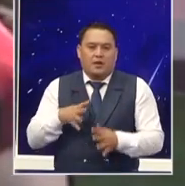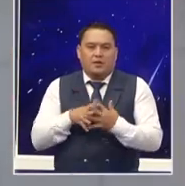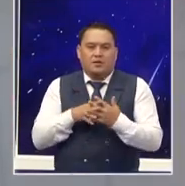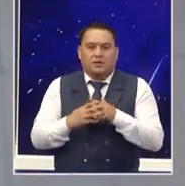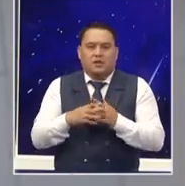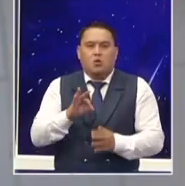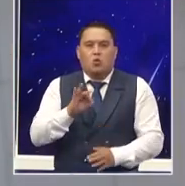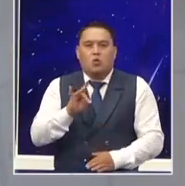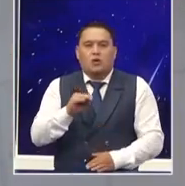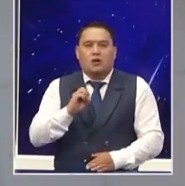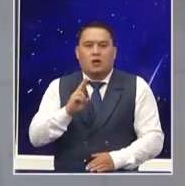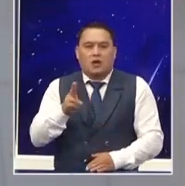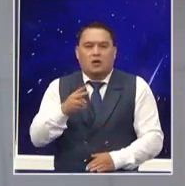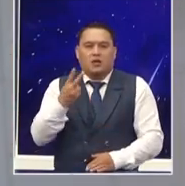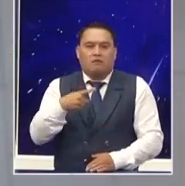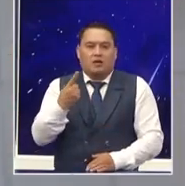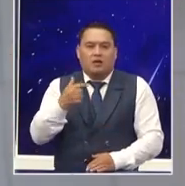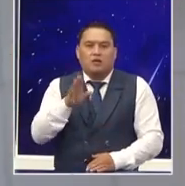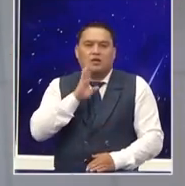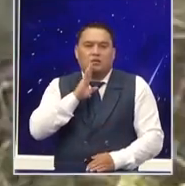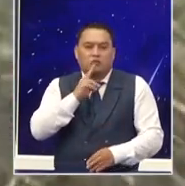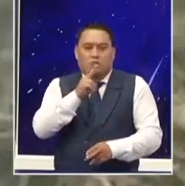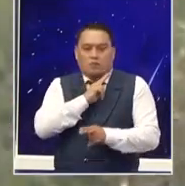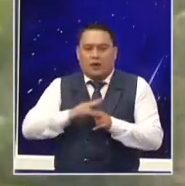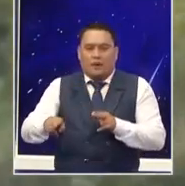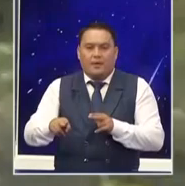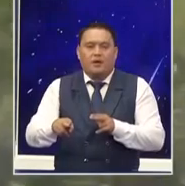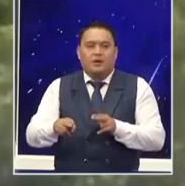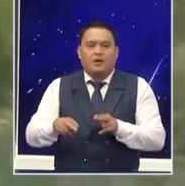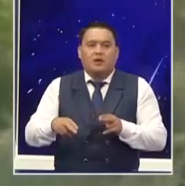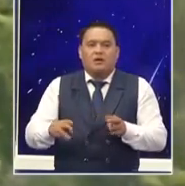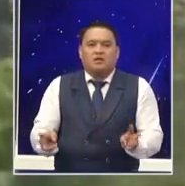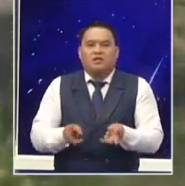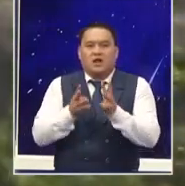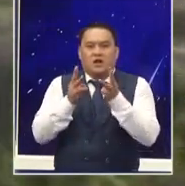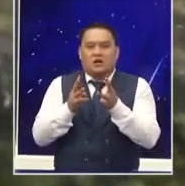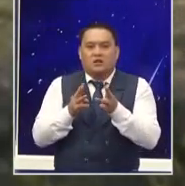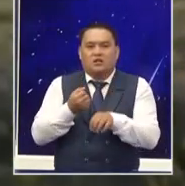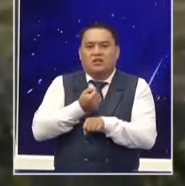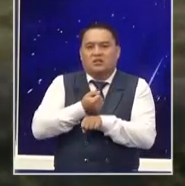Орнек, где без вести пропала 21-летняя девушка. Ее полуобгоревший труп с признаками